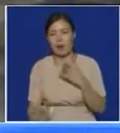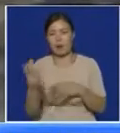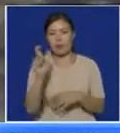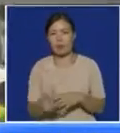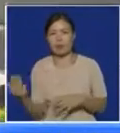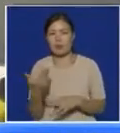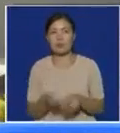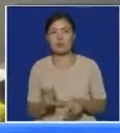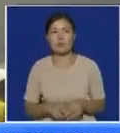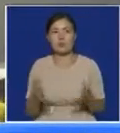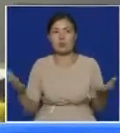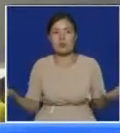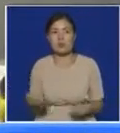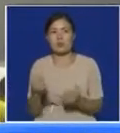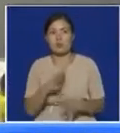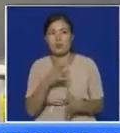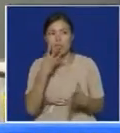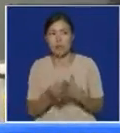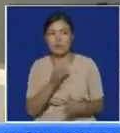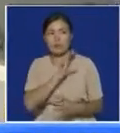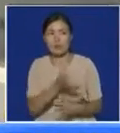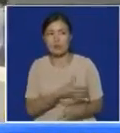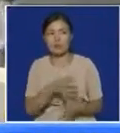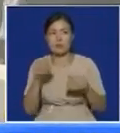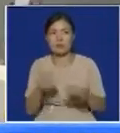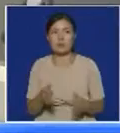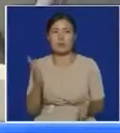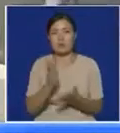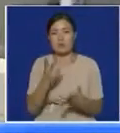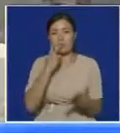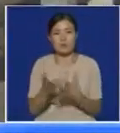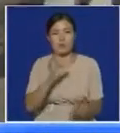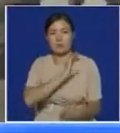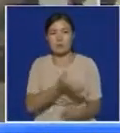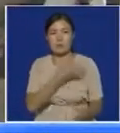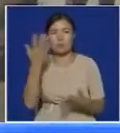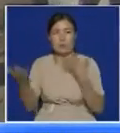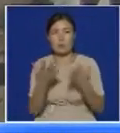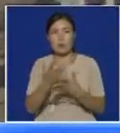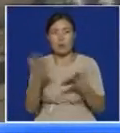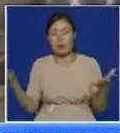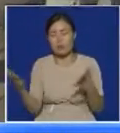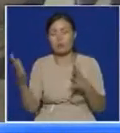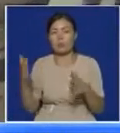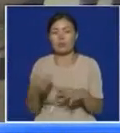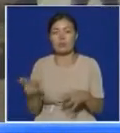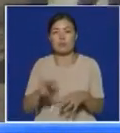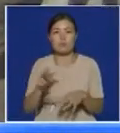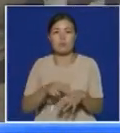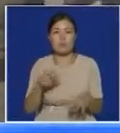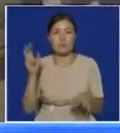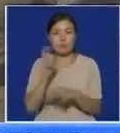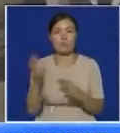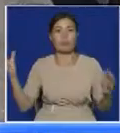тот день люди просто понадеялись на свои силы и решили поплавать, несмотря на сильный шторм и большие волны. Тогда полицейские,